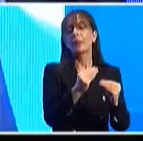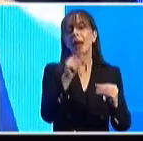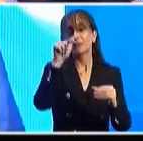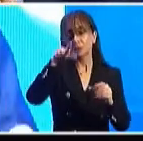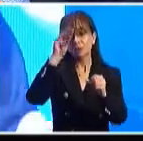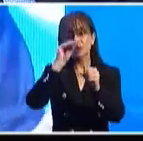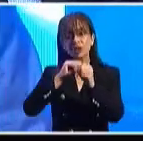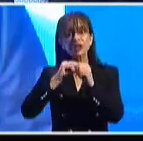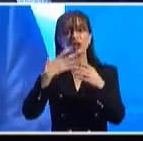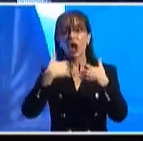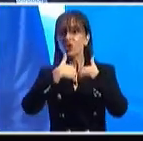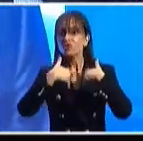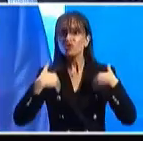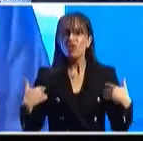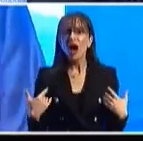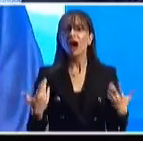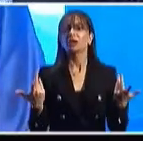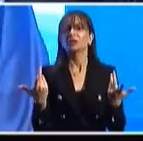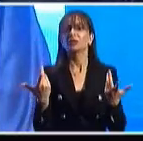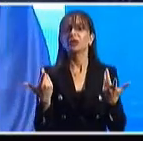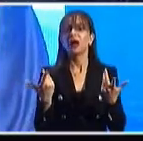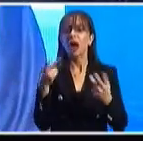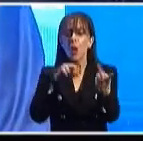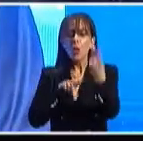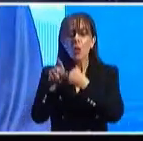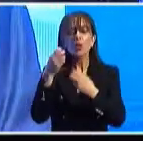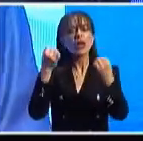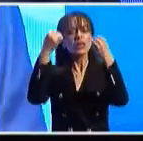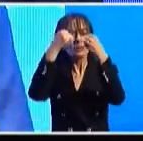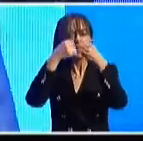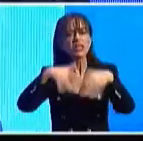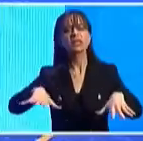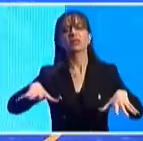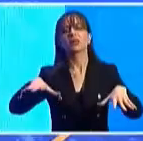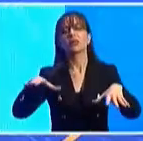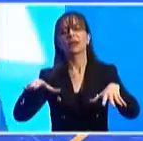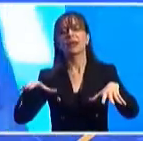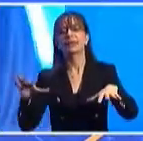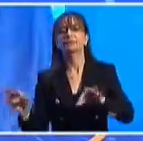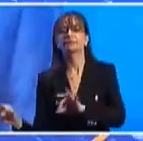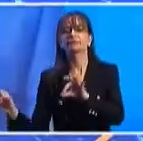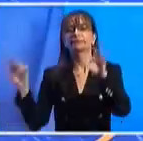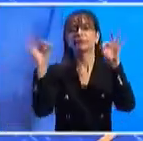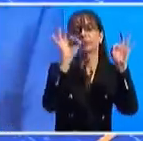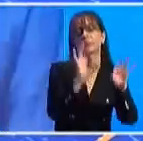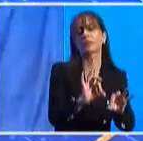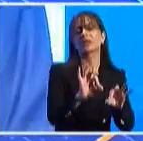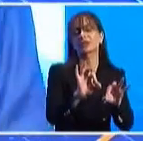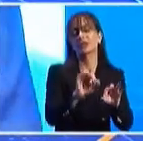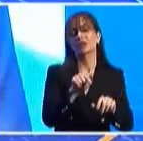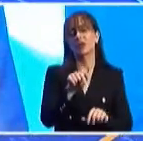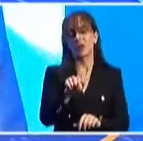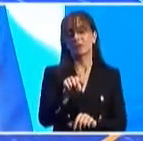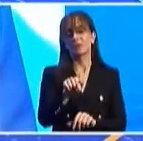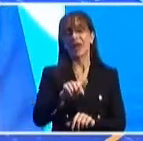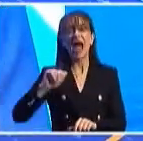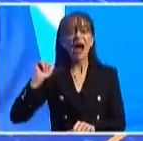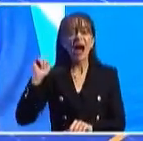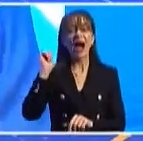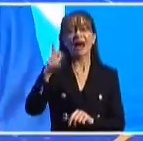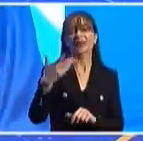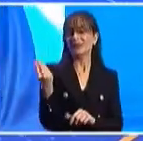güvenli mikromobilite ulaşım ağı dönemine inşallah geçiyoruz ve böylece her gün daha çok hemşerimiz